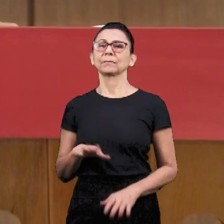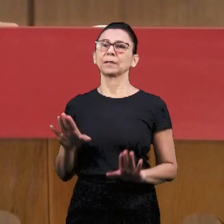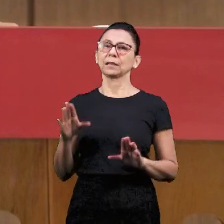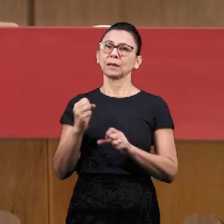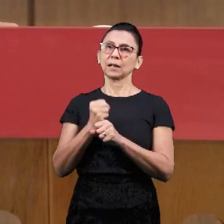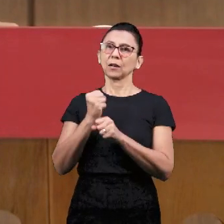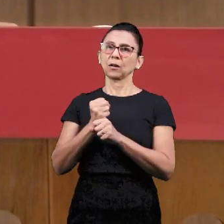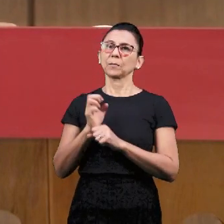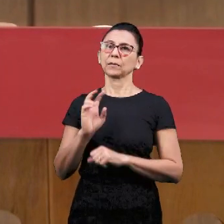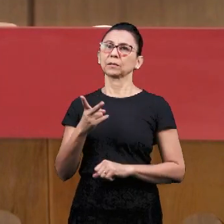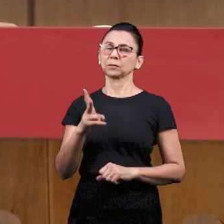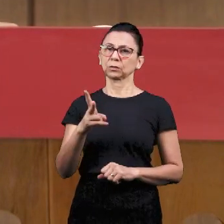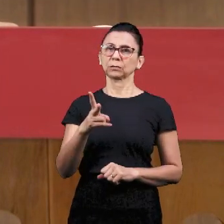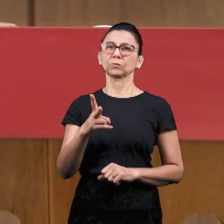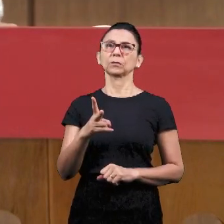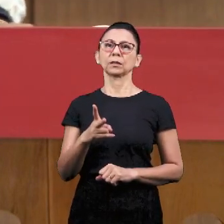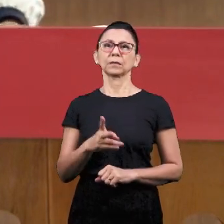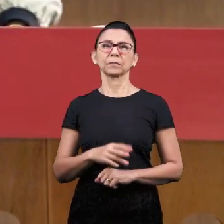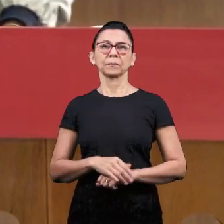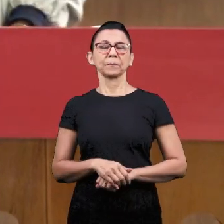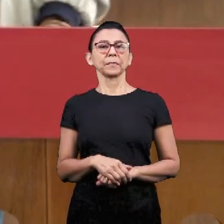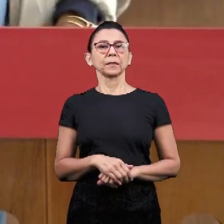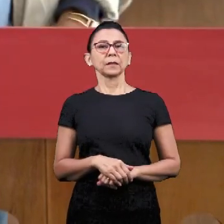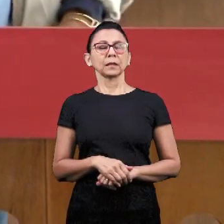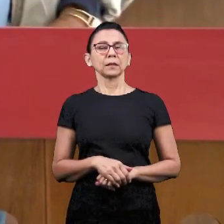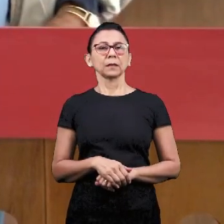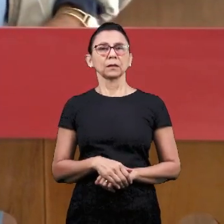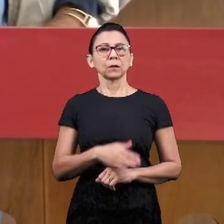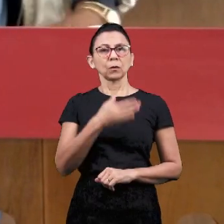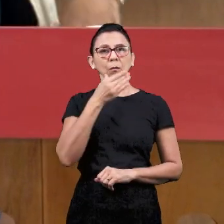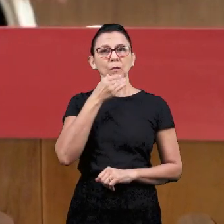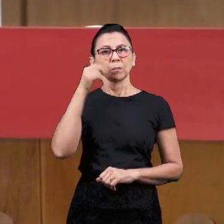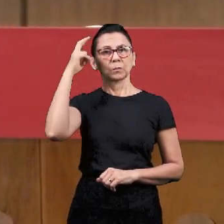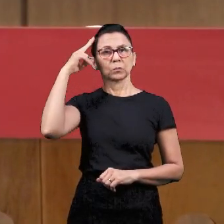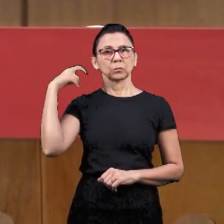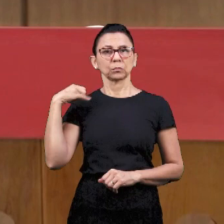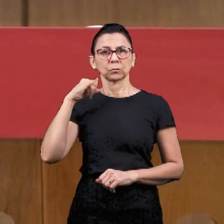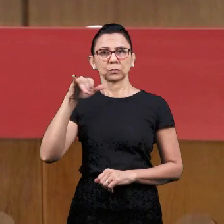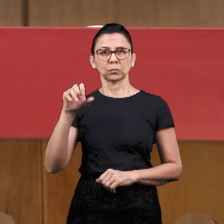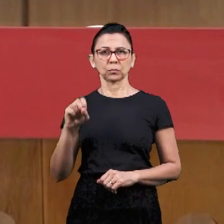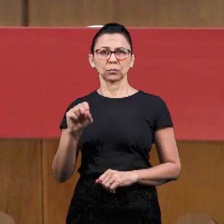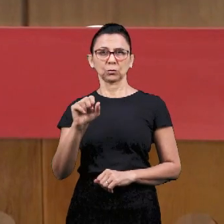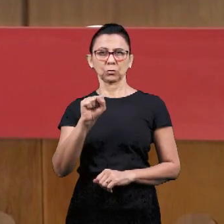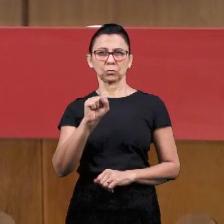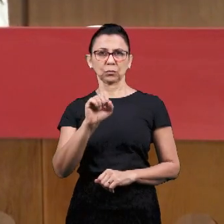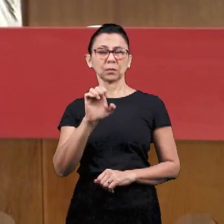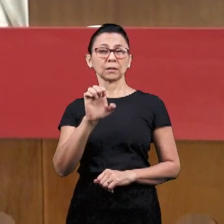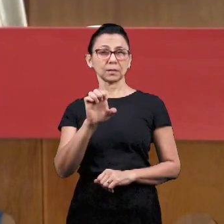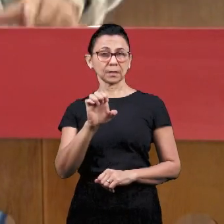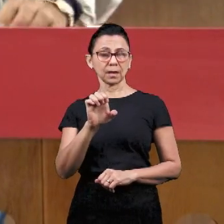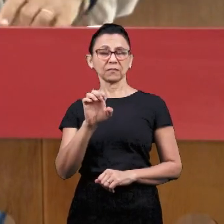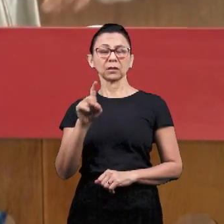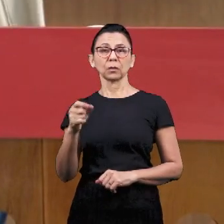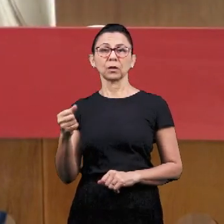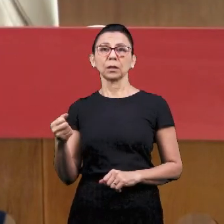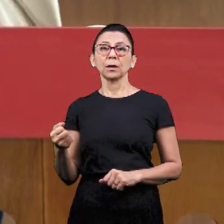Donc, mon corps, il va rester ici. Mais vous allez apporter